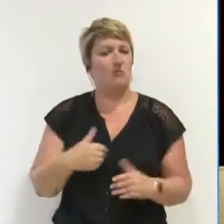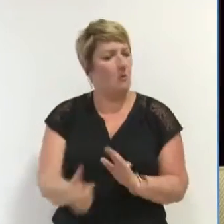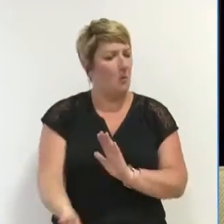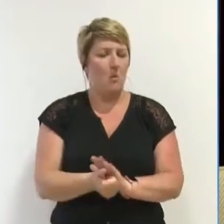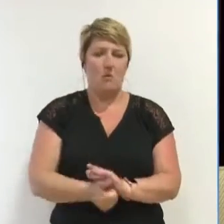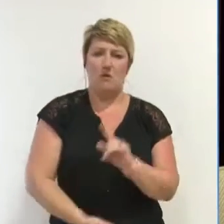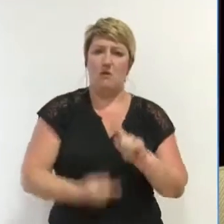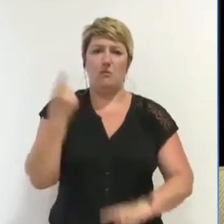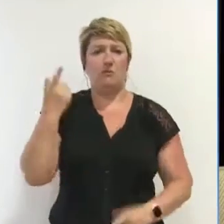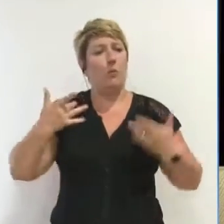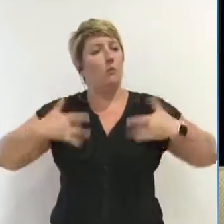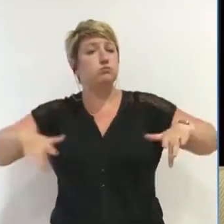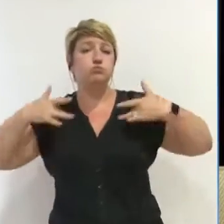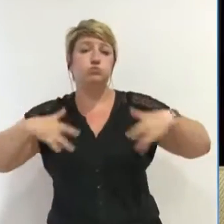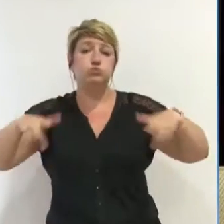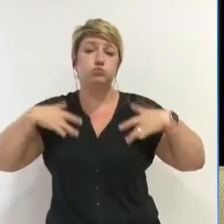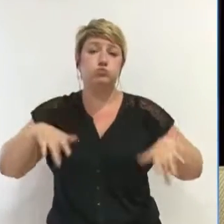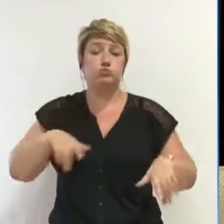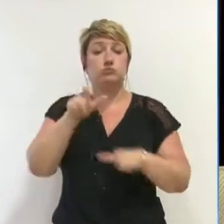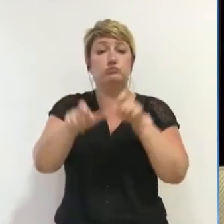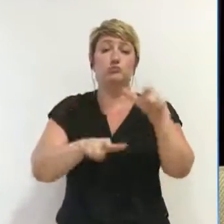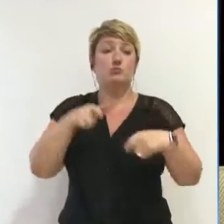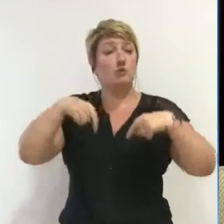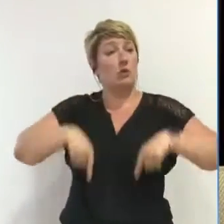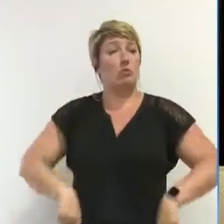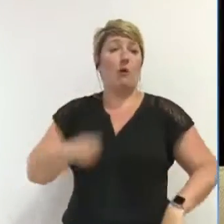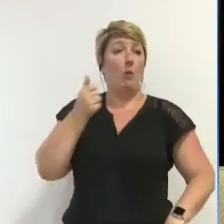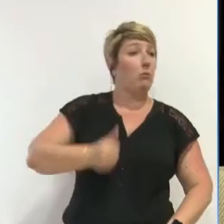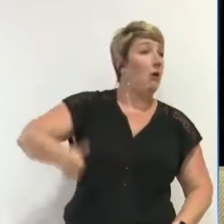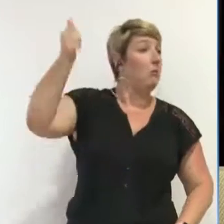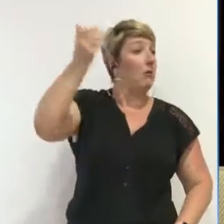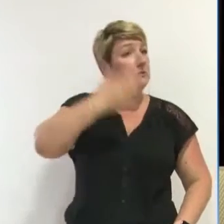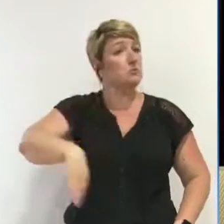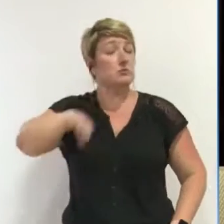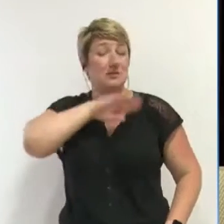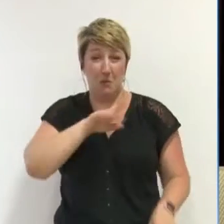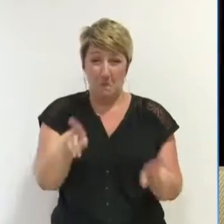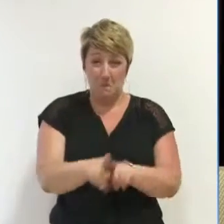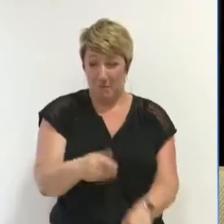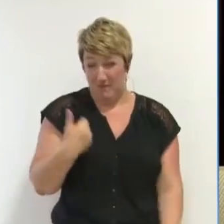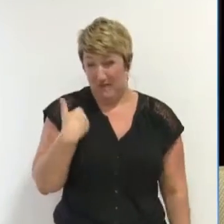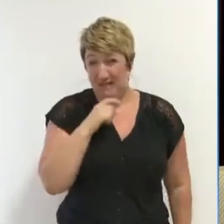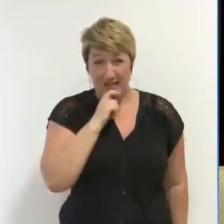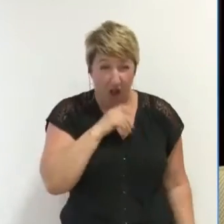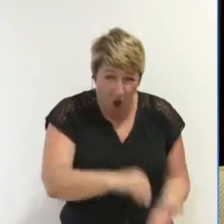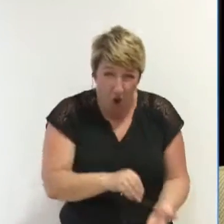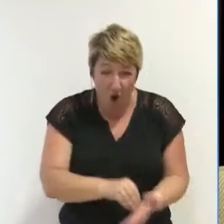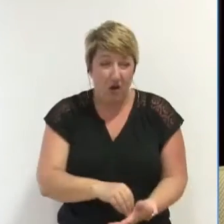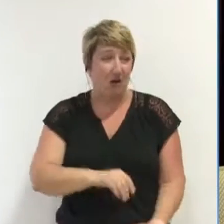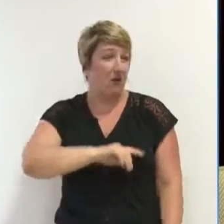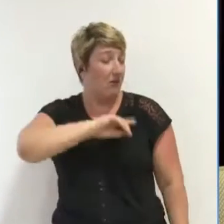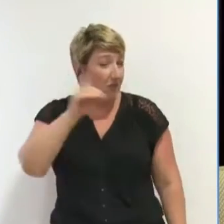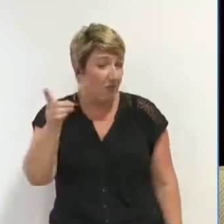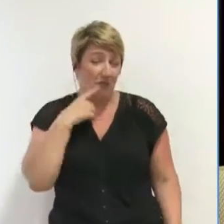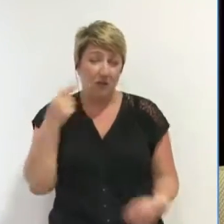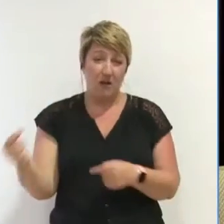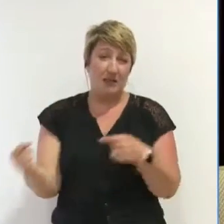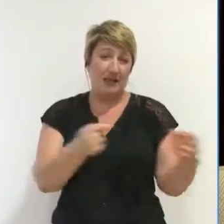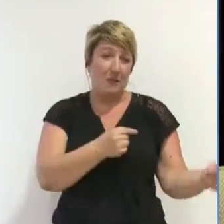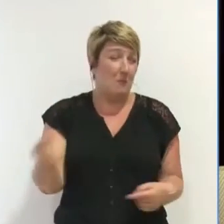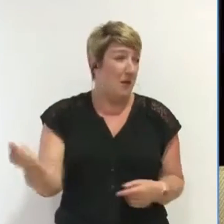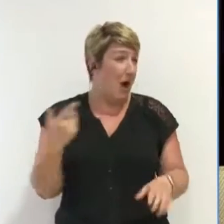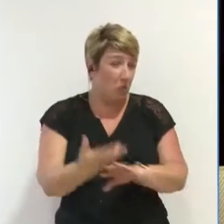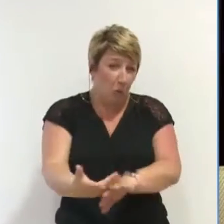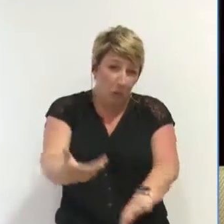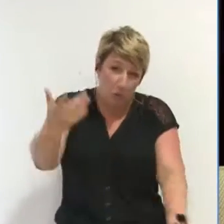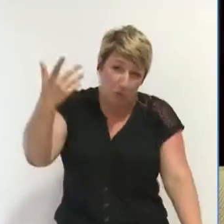de se défausser sur la responsabilité de l'État, comme vous l'avez fait à l'instant encore une fois, qui n'a pas à revenir sur un débat qui a été clos depuis longtemps,